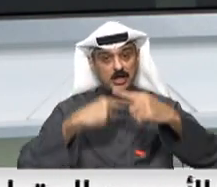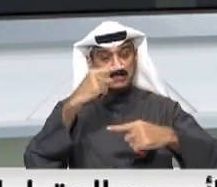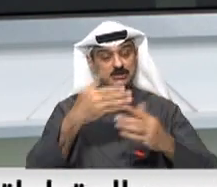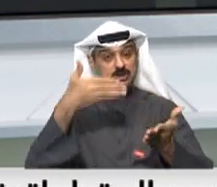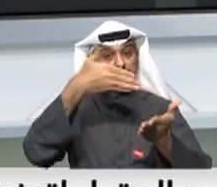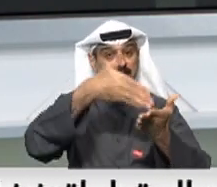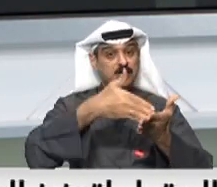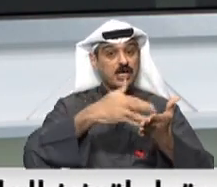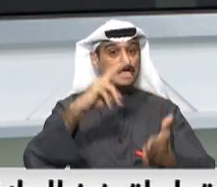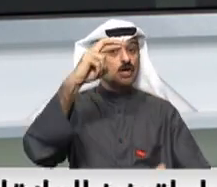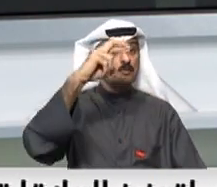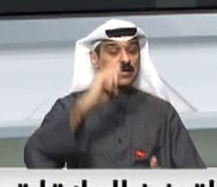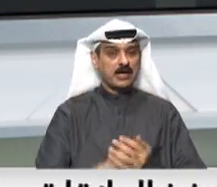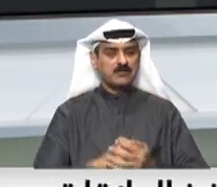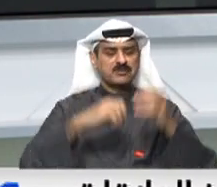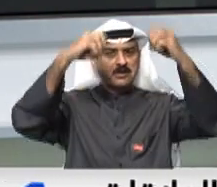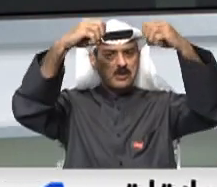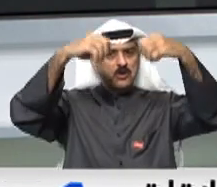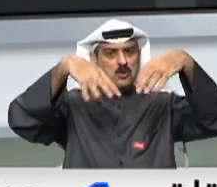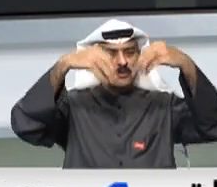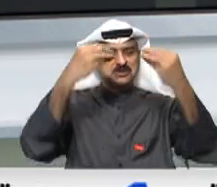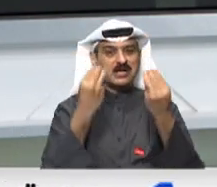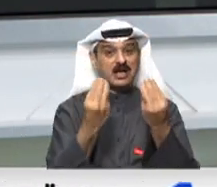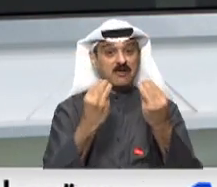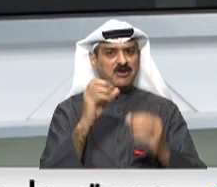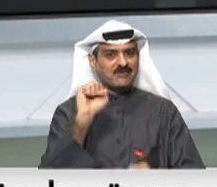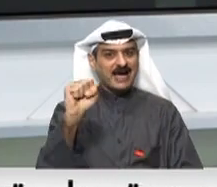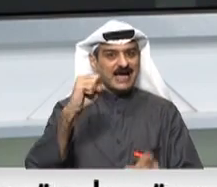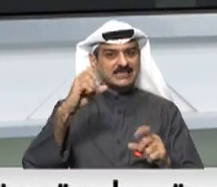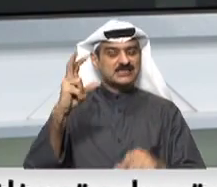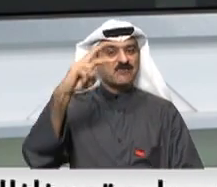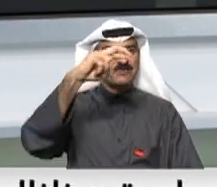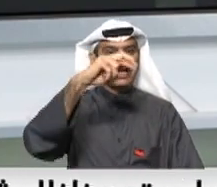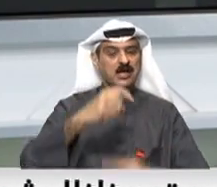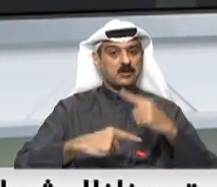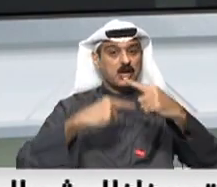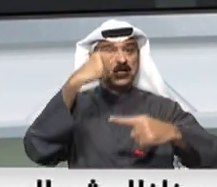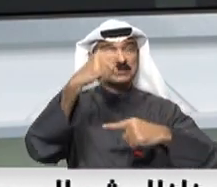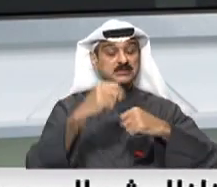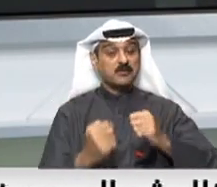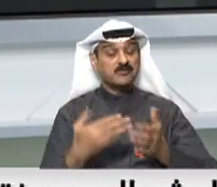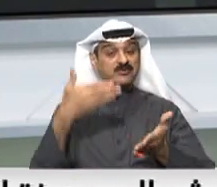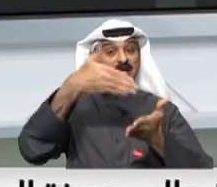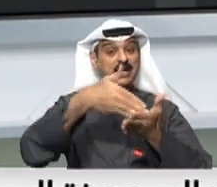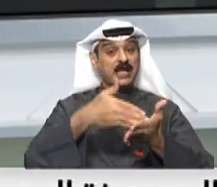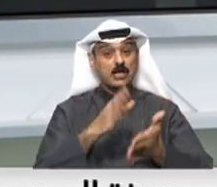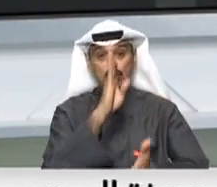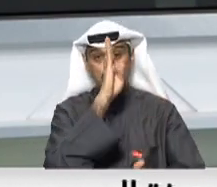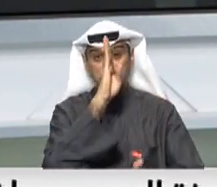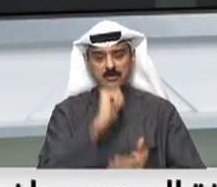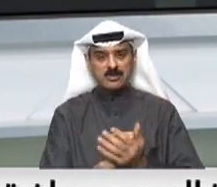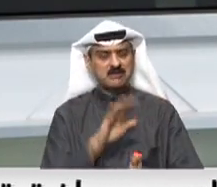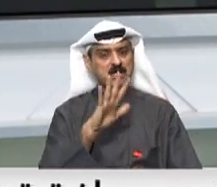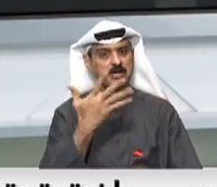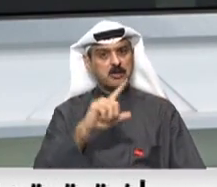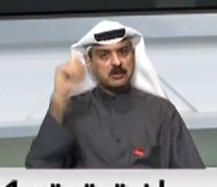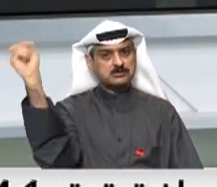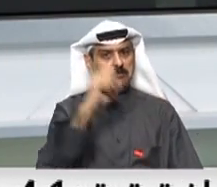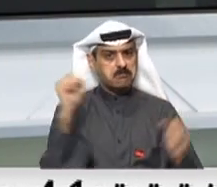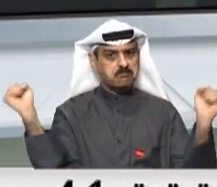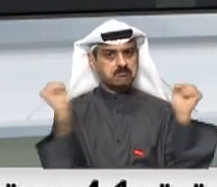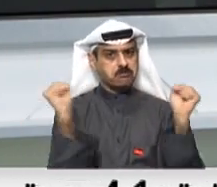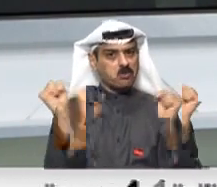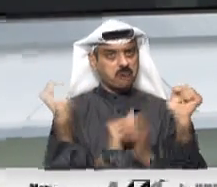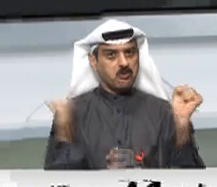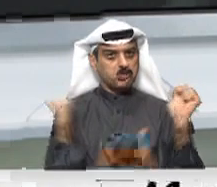وفرصه لامطار متفرقه خاصه يوم الاحد راح تستمر معانا حتى الصباح يوم الاثنين قد تكون رعديه احيانا فرص